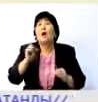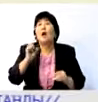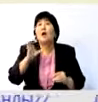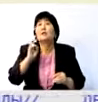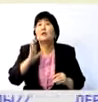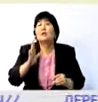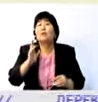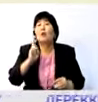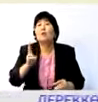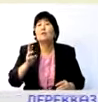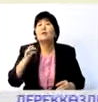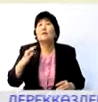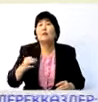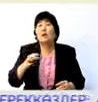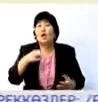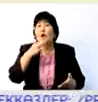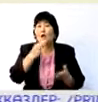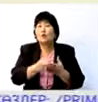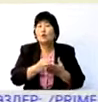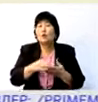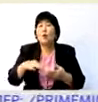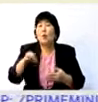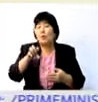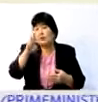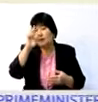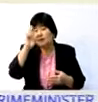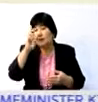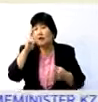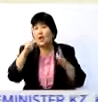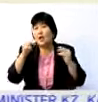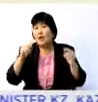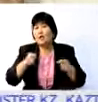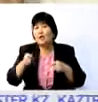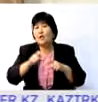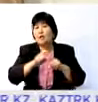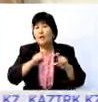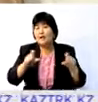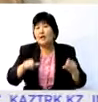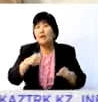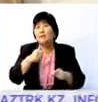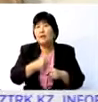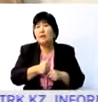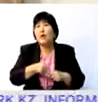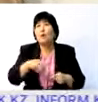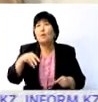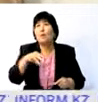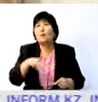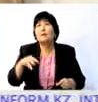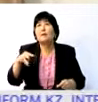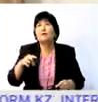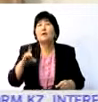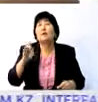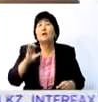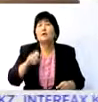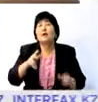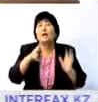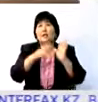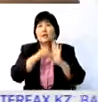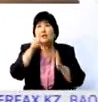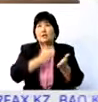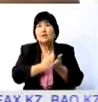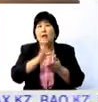Қошбай Мадиярұлы, жауапты облыстық мемлекеттік сәулет құрылыс бақылау басқармасының басшысы Молдабаев Марсбек Рүстемұлы. 8 жыл болды